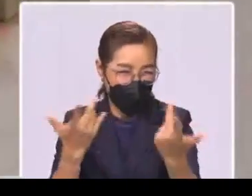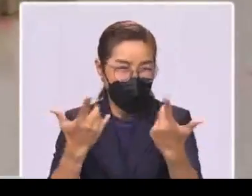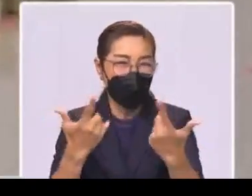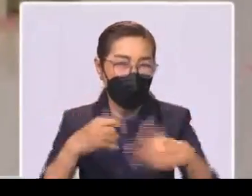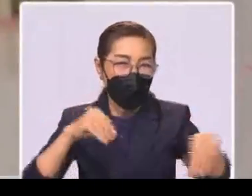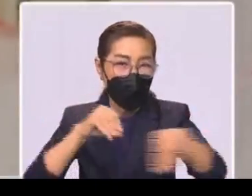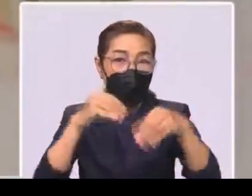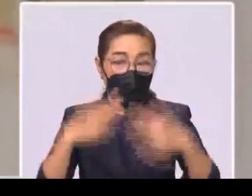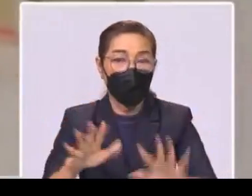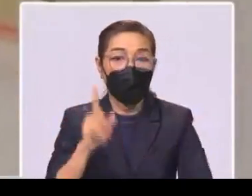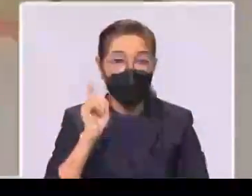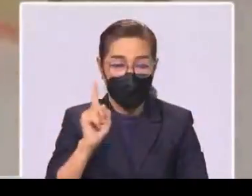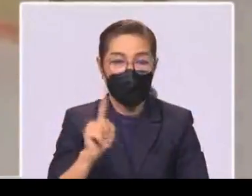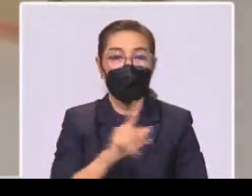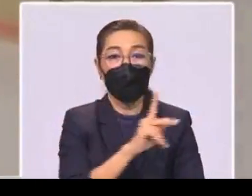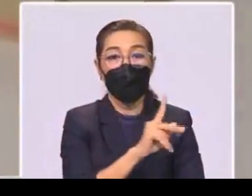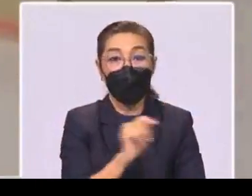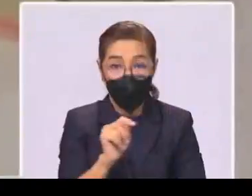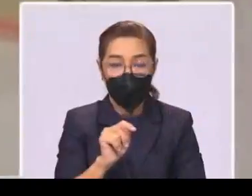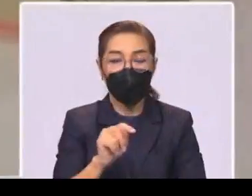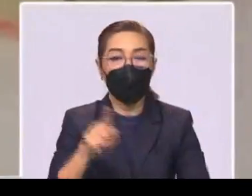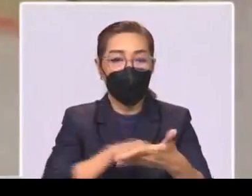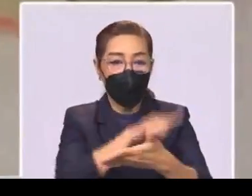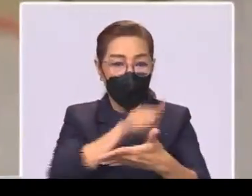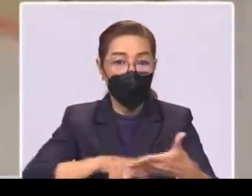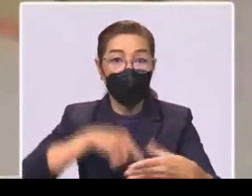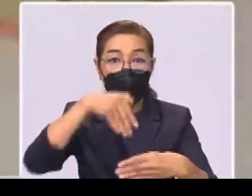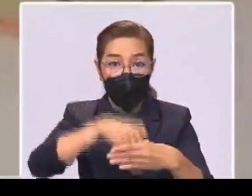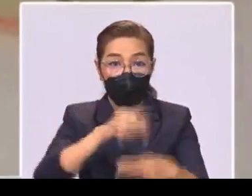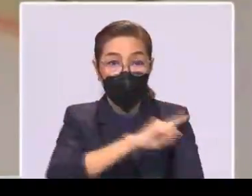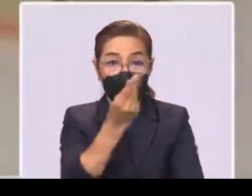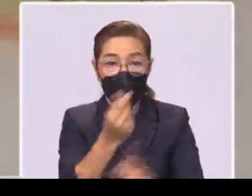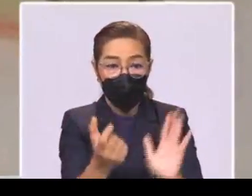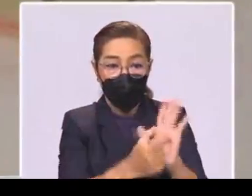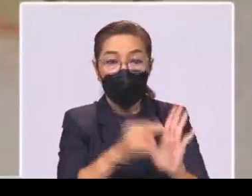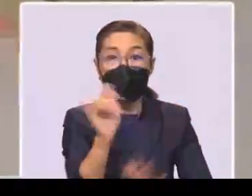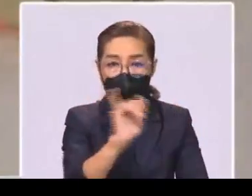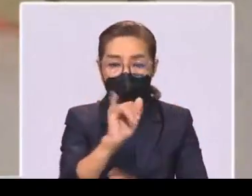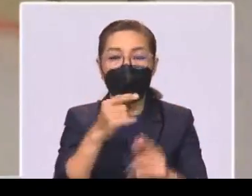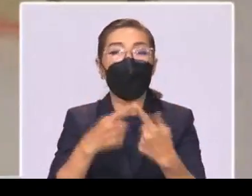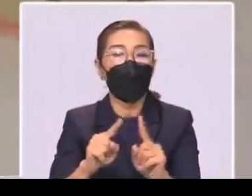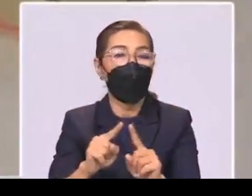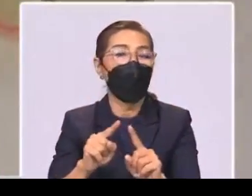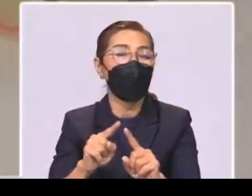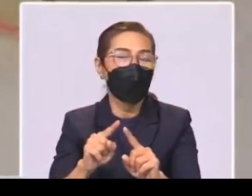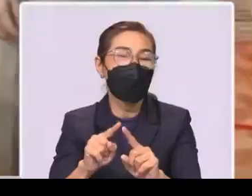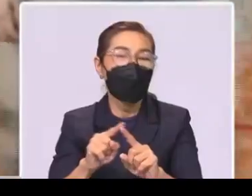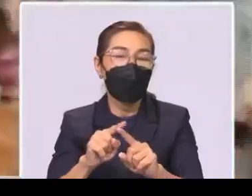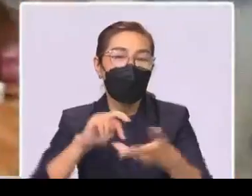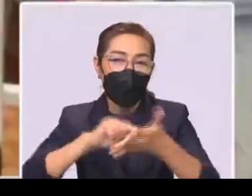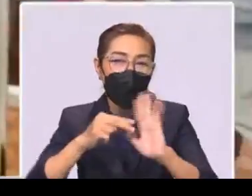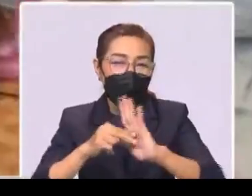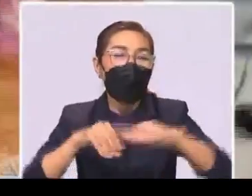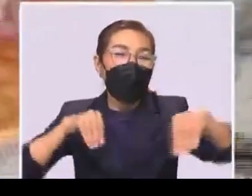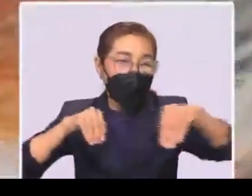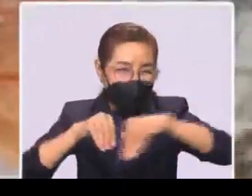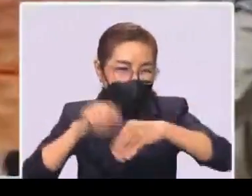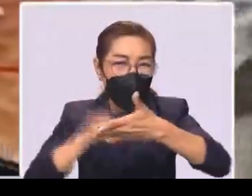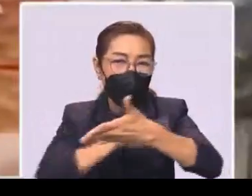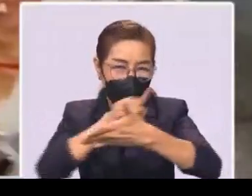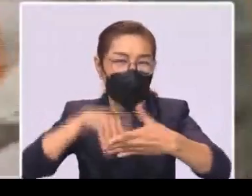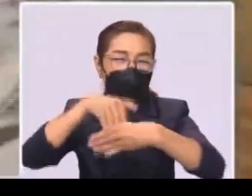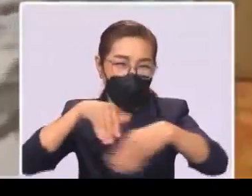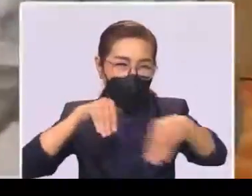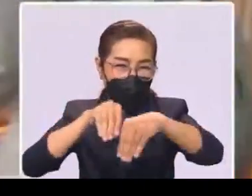ยังไงถึงแม้ว่าจะยังไม่มีการกำหนดวันเลือกตั้งเนี่ยยังไงก็ถือว่าใกล้นะครับที่จะมีการกำหนดวันเลือกตั้งเพราะมันเลยมา